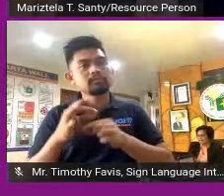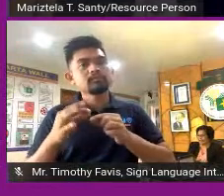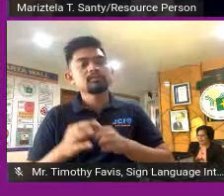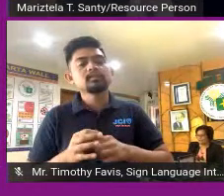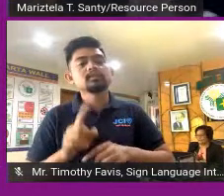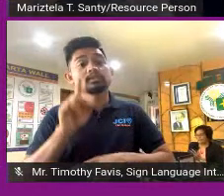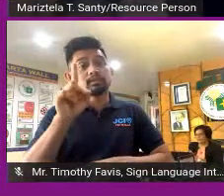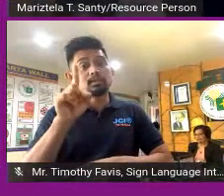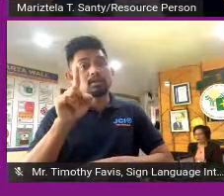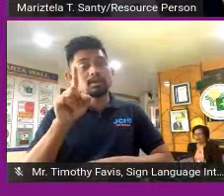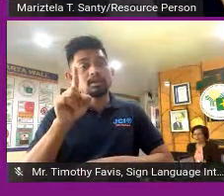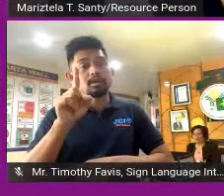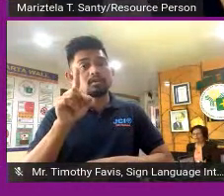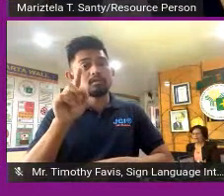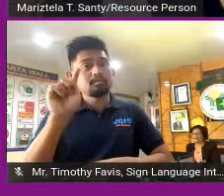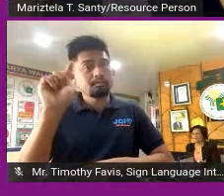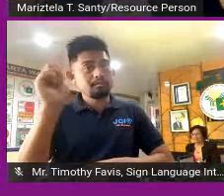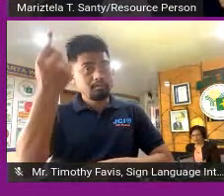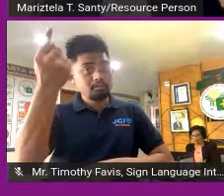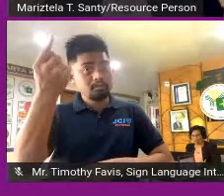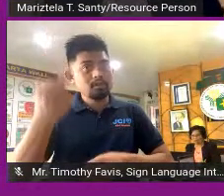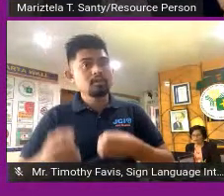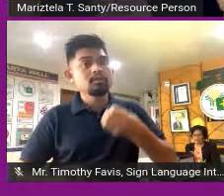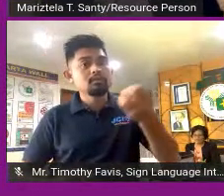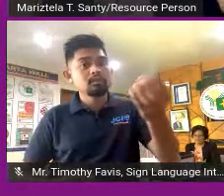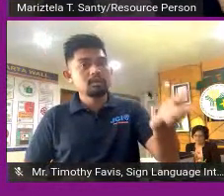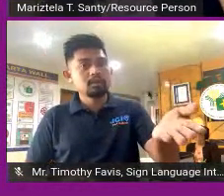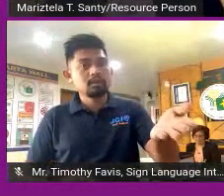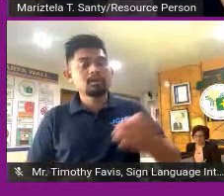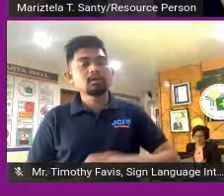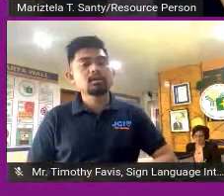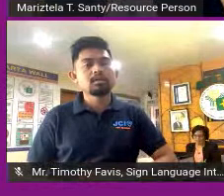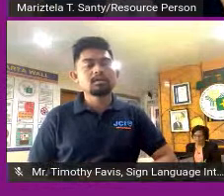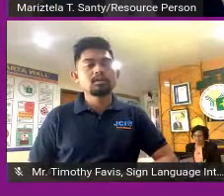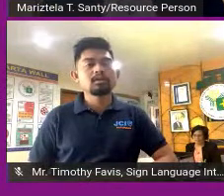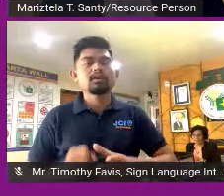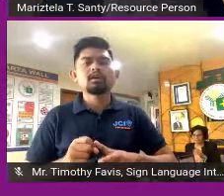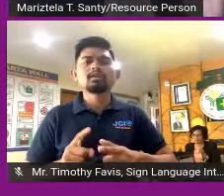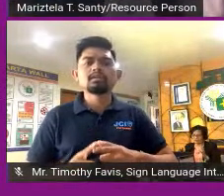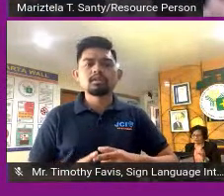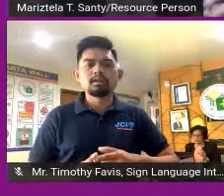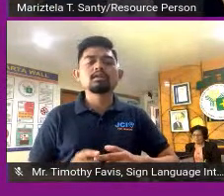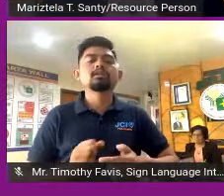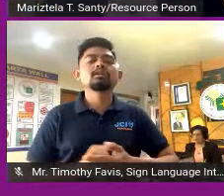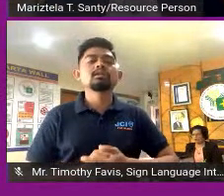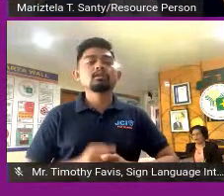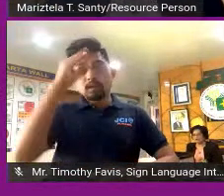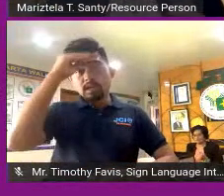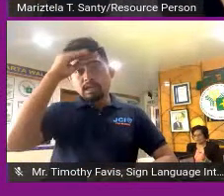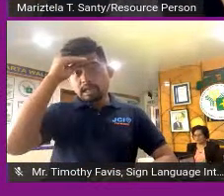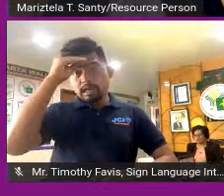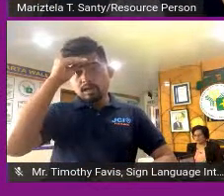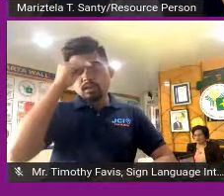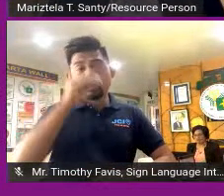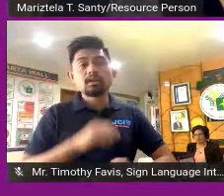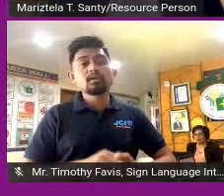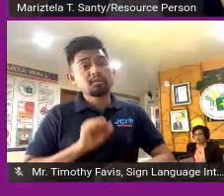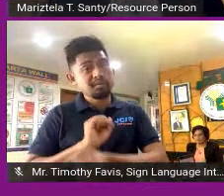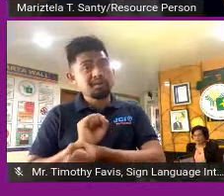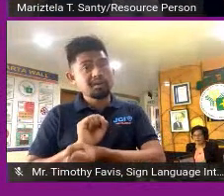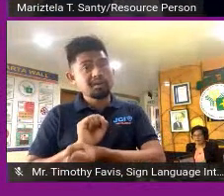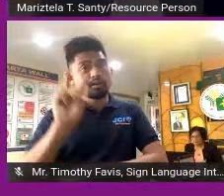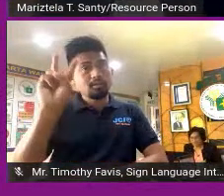ang ibinigay, yung lalaki ay dalawang coins ang ibinigay. That is a very simple illustration